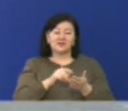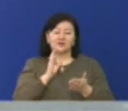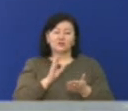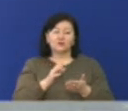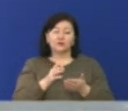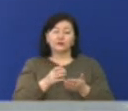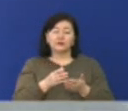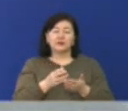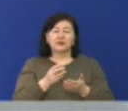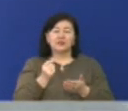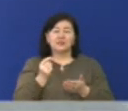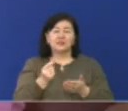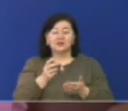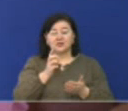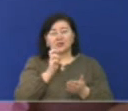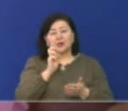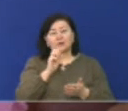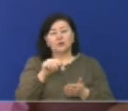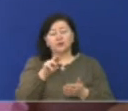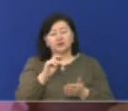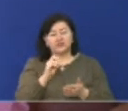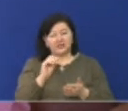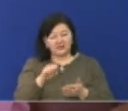затрачены средства предпринимателей.